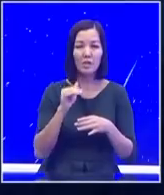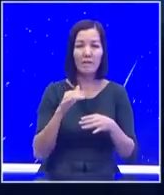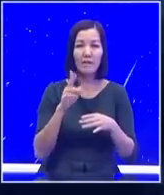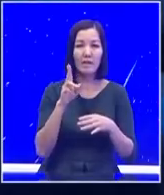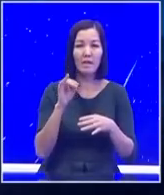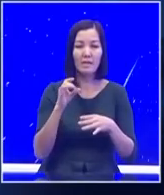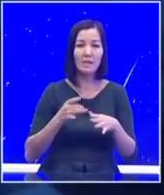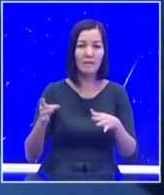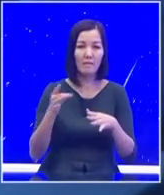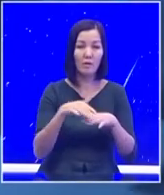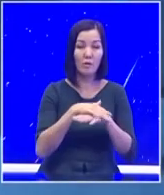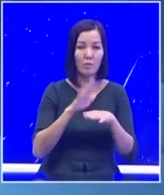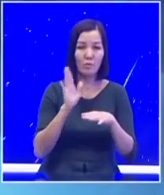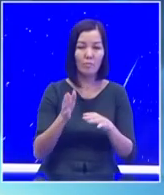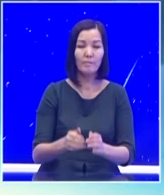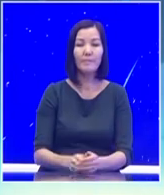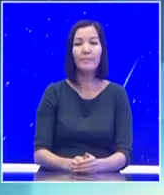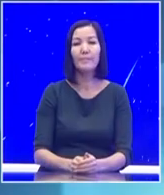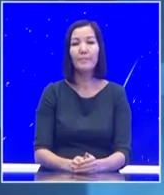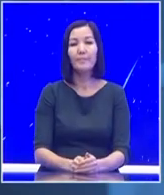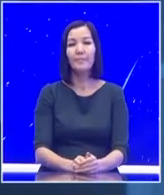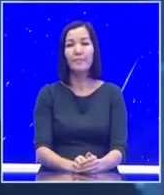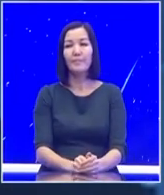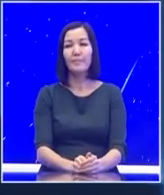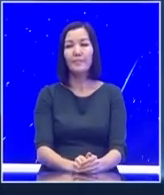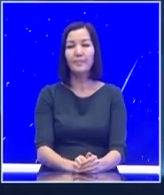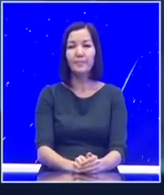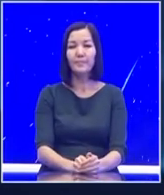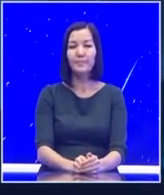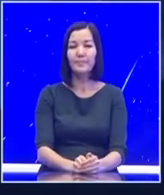района. Еламан Раймбеков, Жаслан Шенгенже, Аманжол Жукешев, телеканал ЖТСУ.